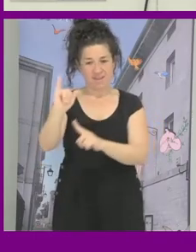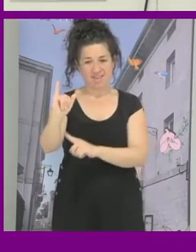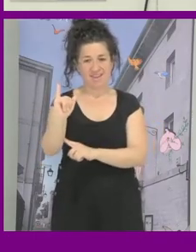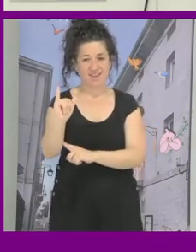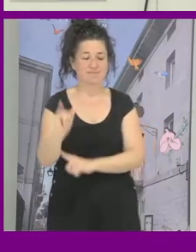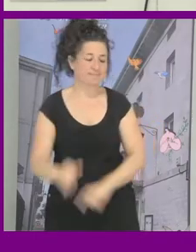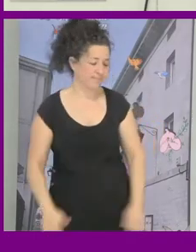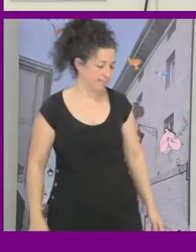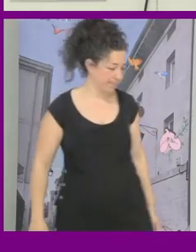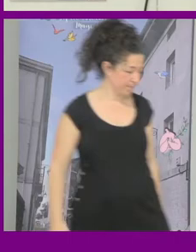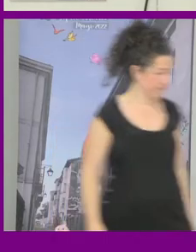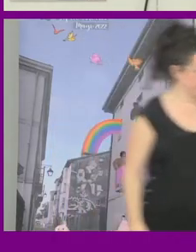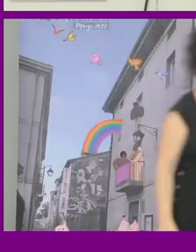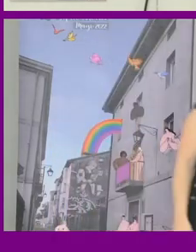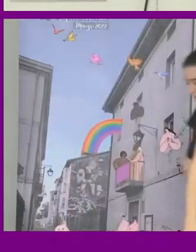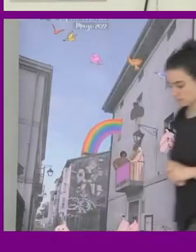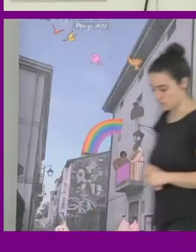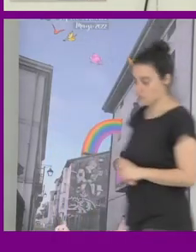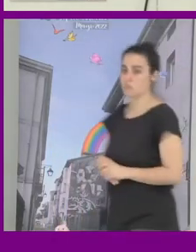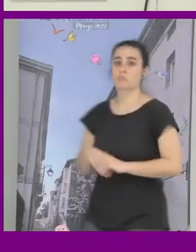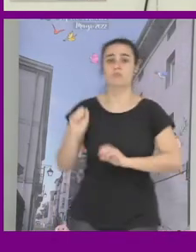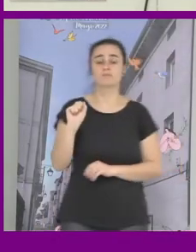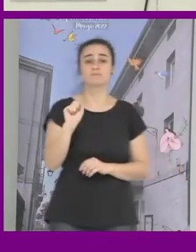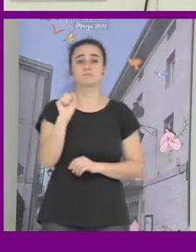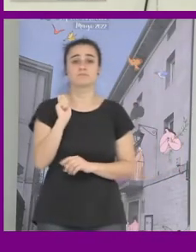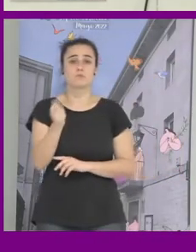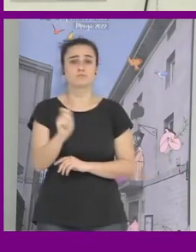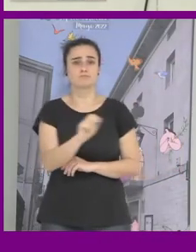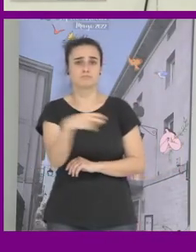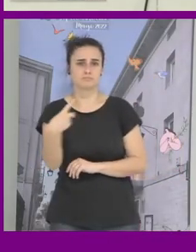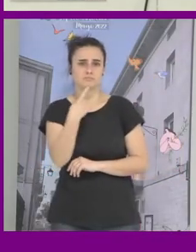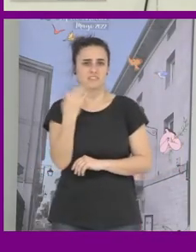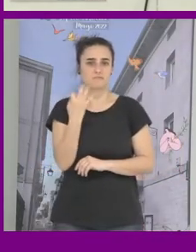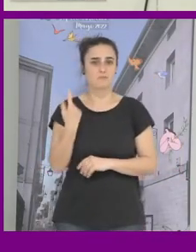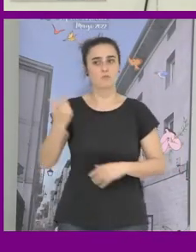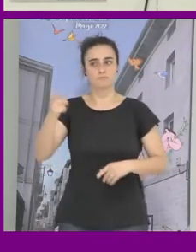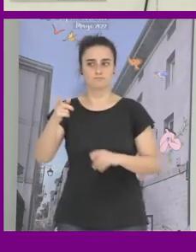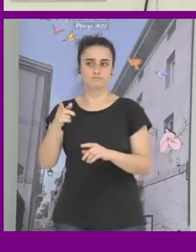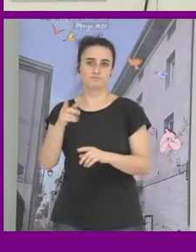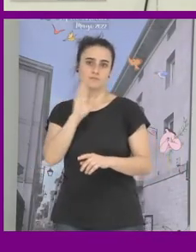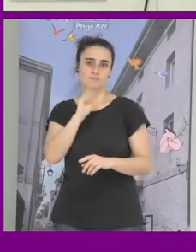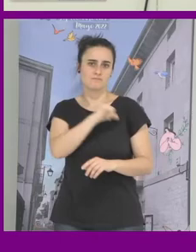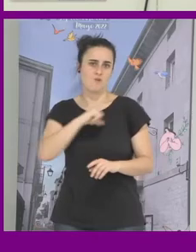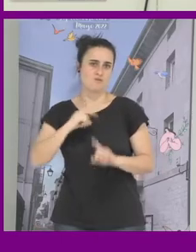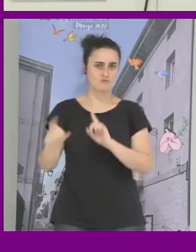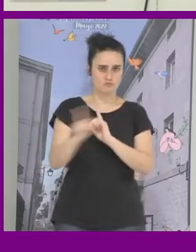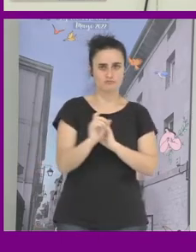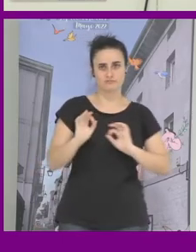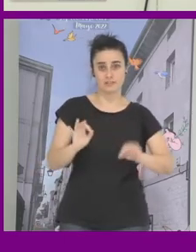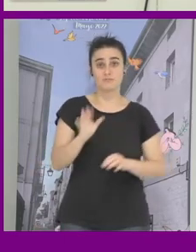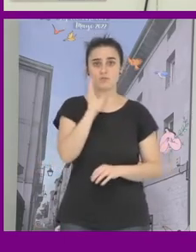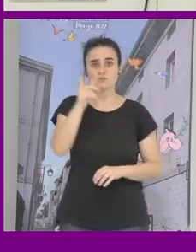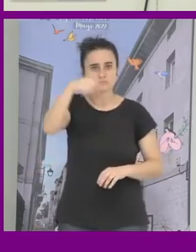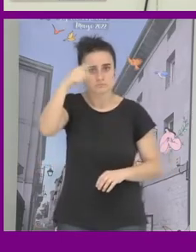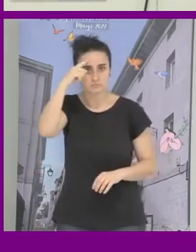gure intimitatea urratzen duela, bai? Jakingo duzu Espainiako gobernuak bueno,